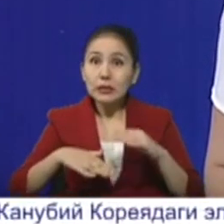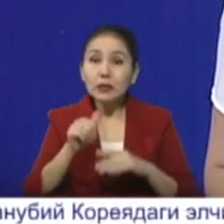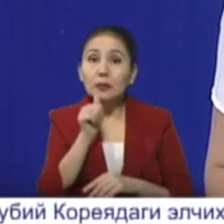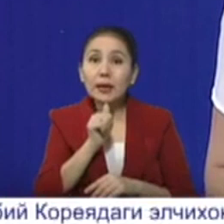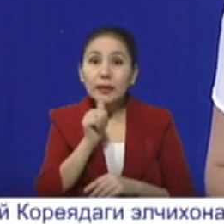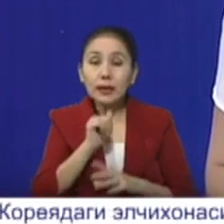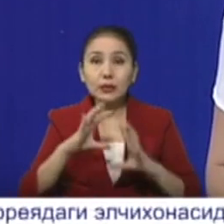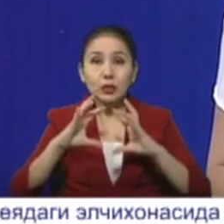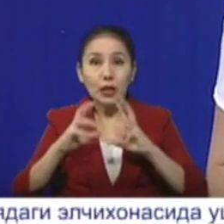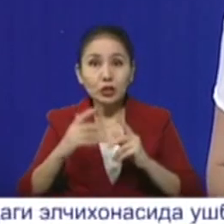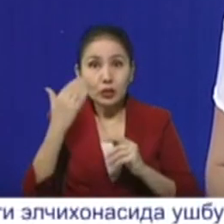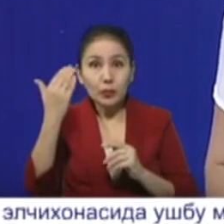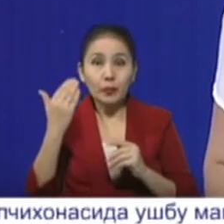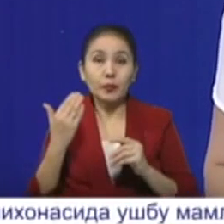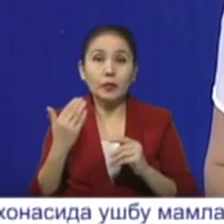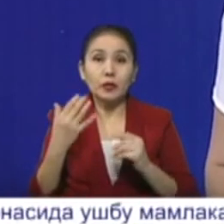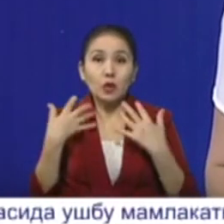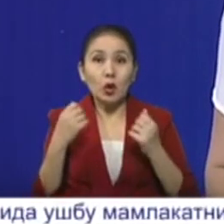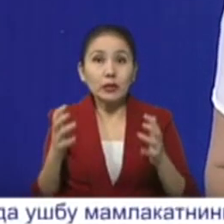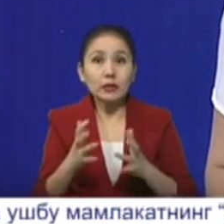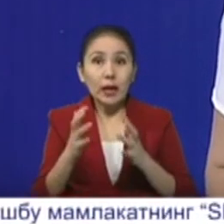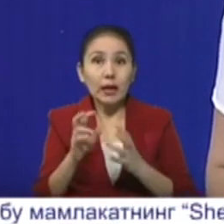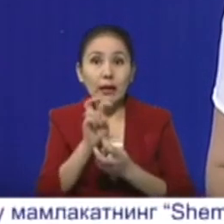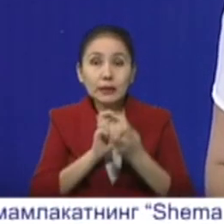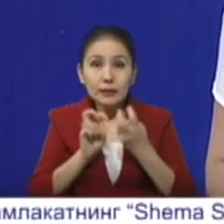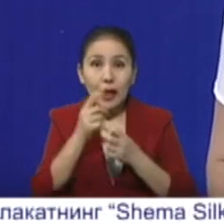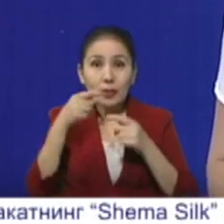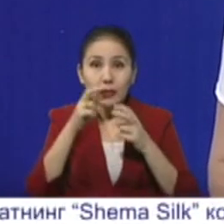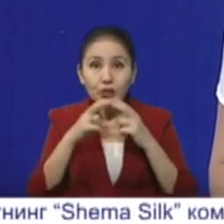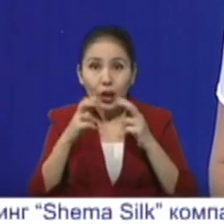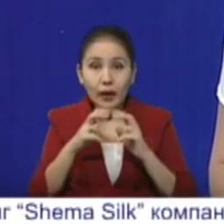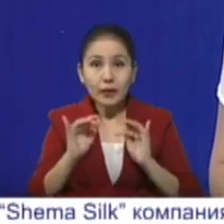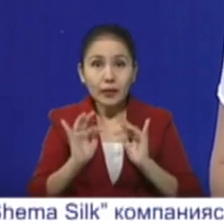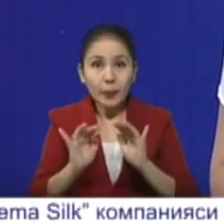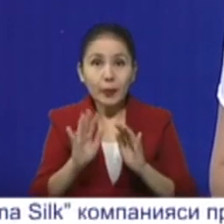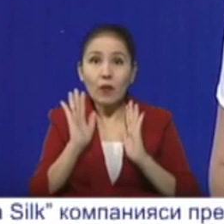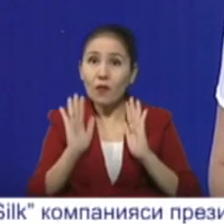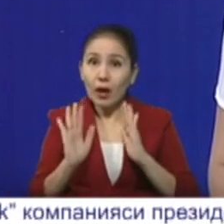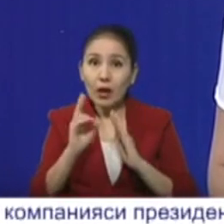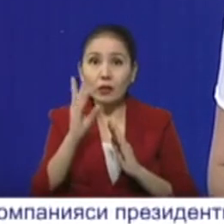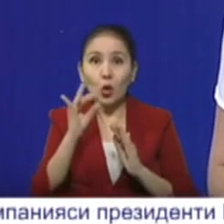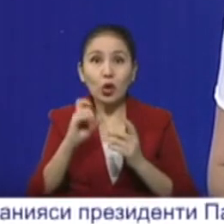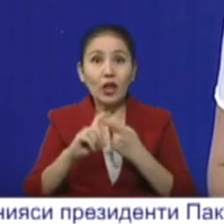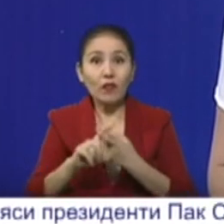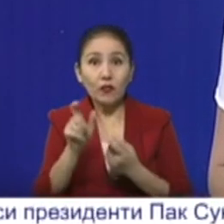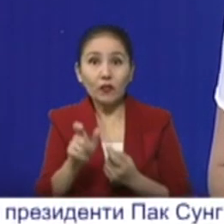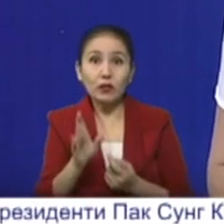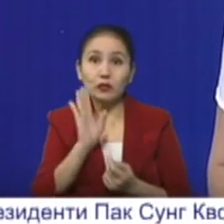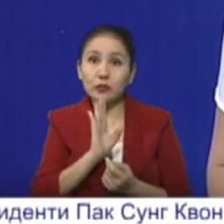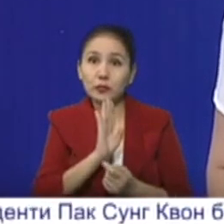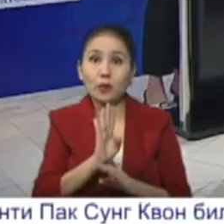hamda Jahon sog'liqni saqlash tashkilotining izlanishlarida Faqat koronavirusi bo'lgan ayollarda